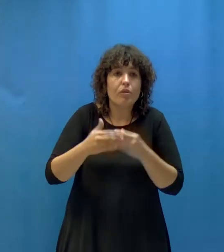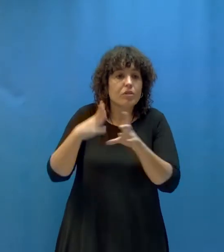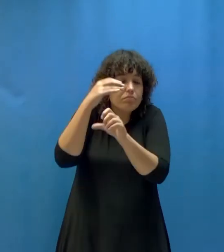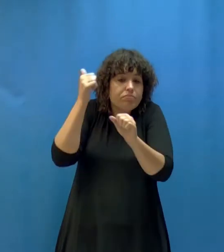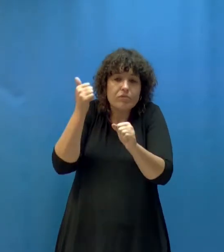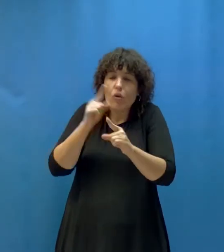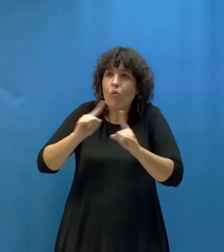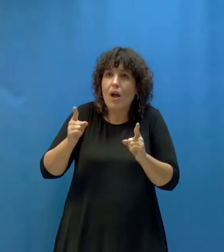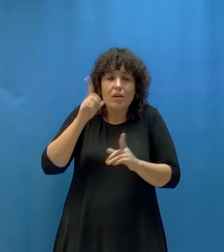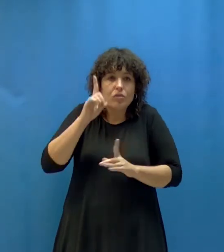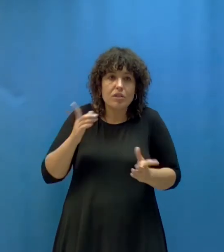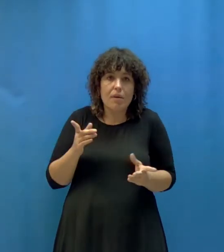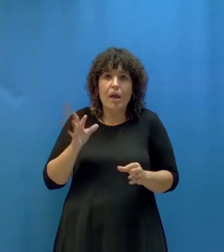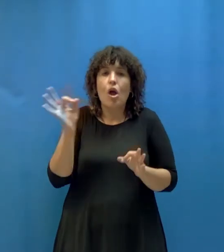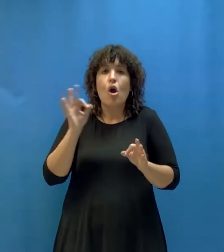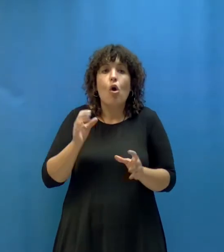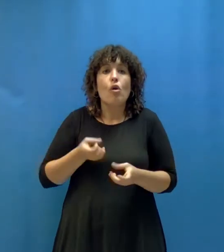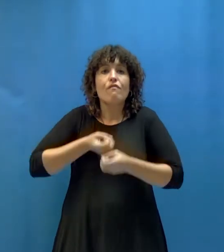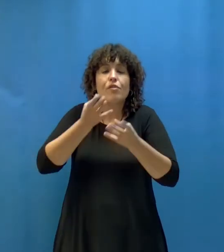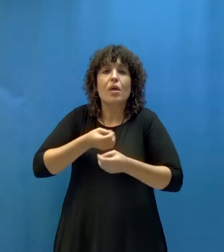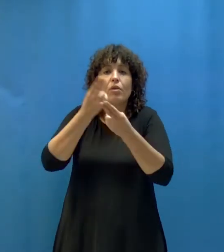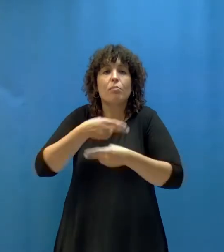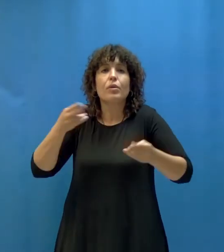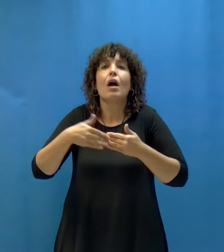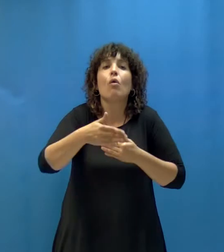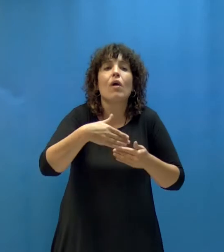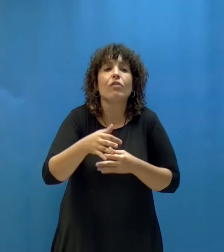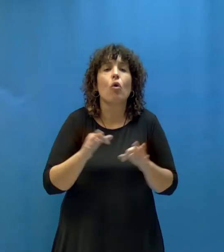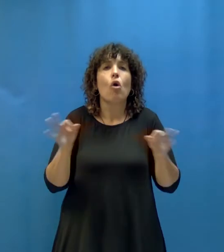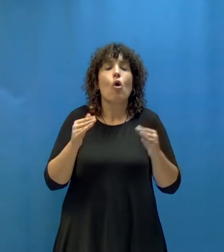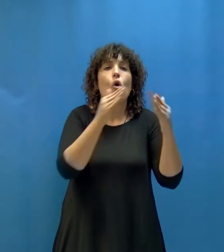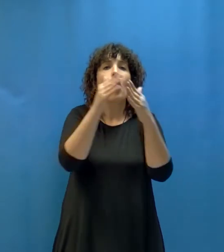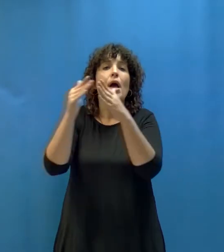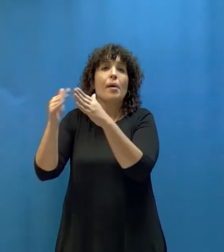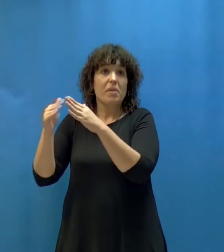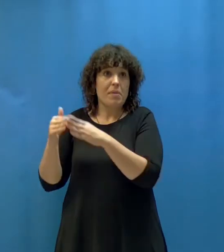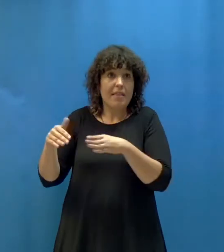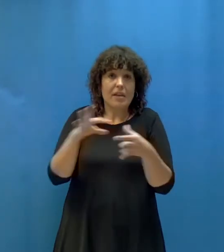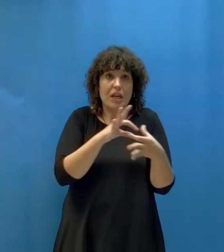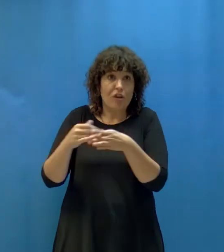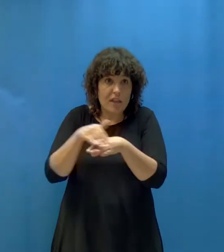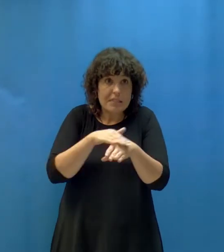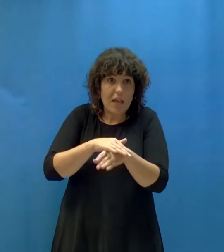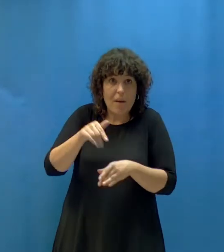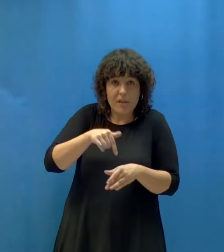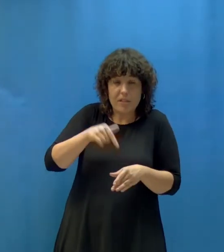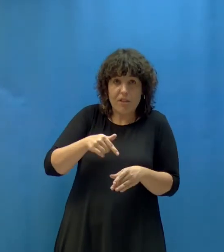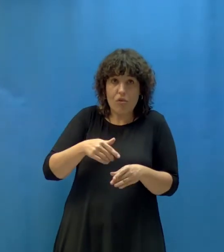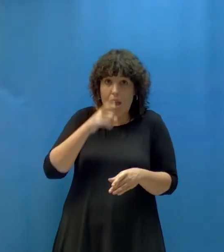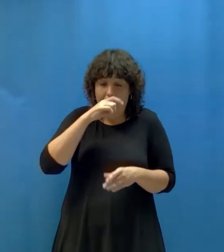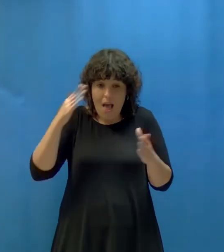es faran públiques o la previsió del nombre de vivendes amb què podrà comptar aquesta administració abans de que finalitzi l'any.